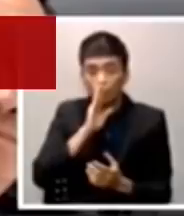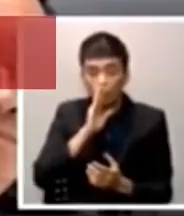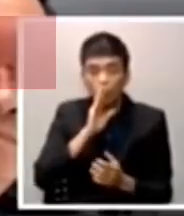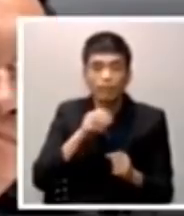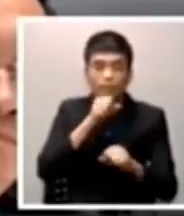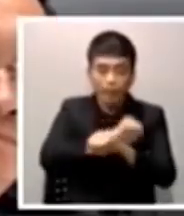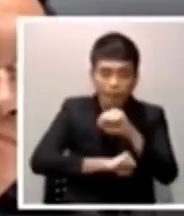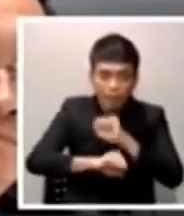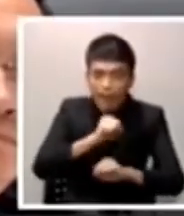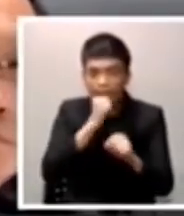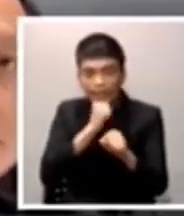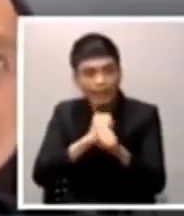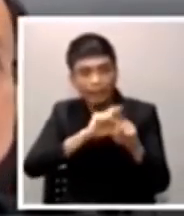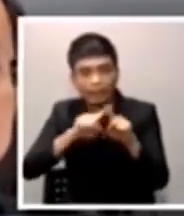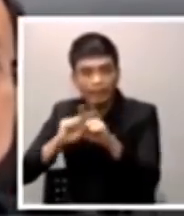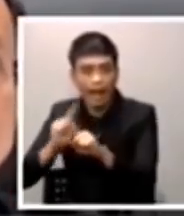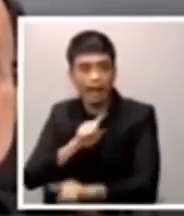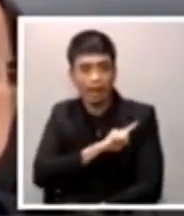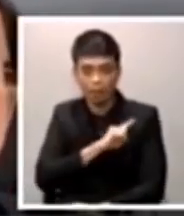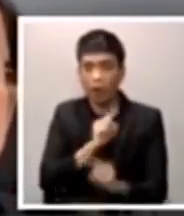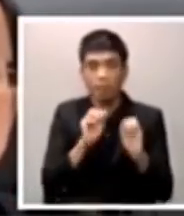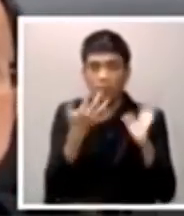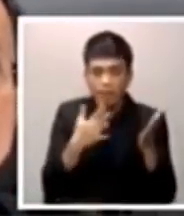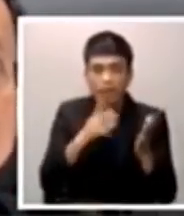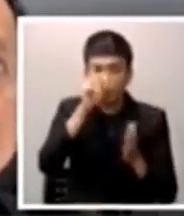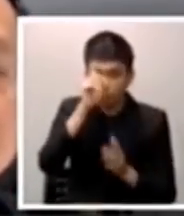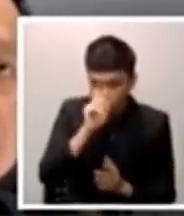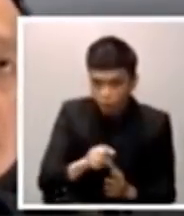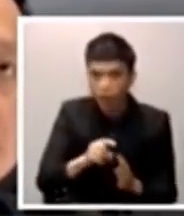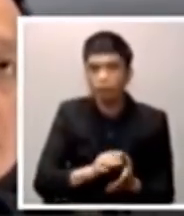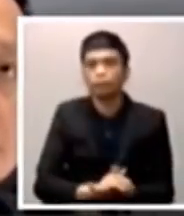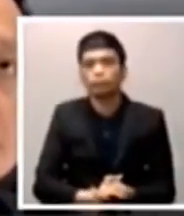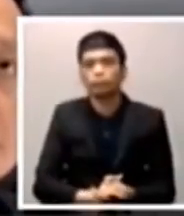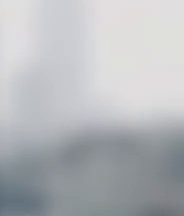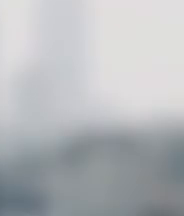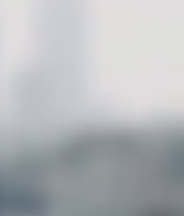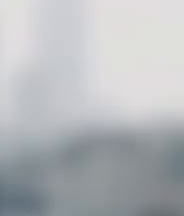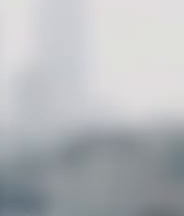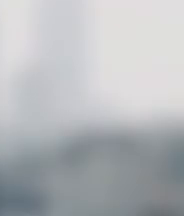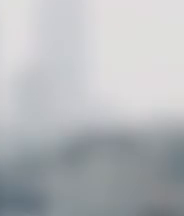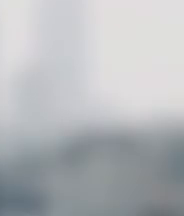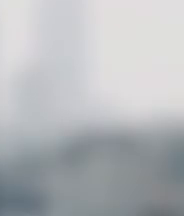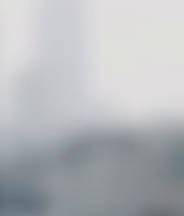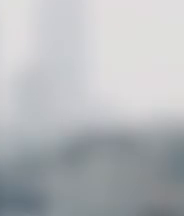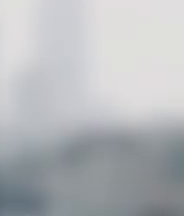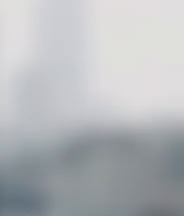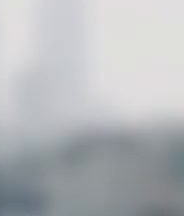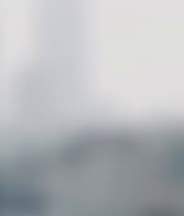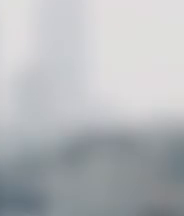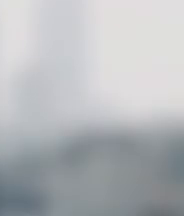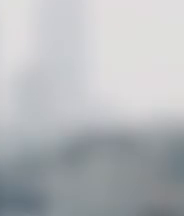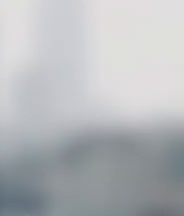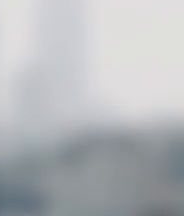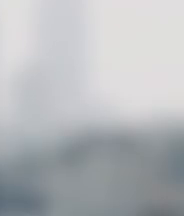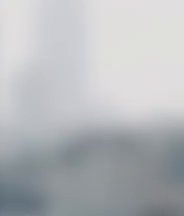ภารกิจอื่นๆนะครับควรที่จะยกให้สร้างศูนย์ราชการครับ โอ้หลายประเด็นน่